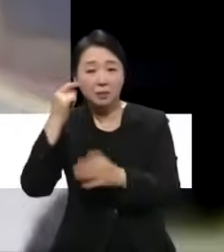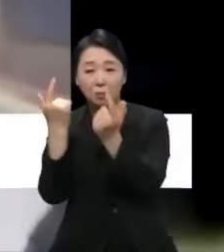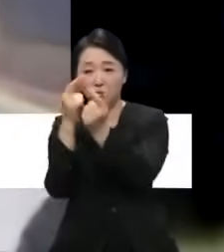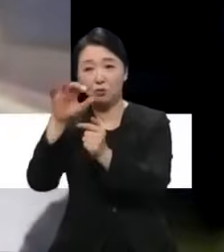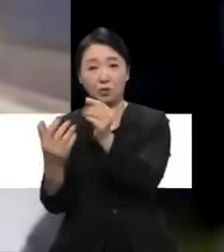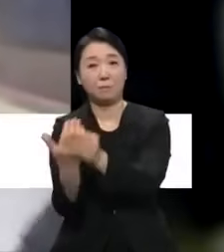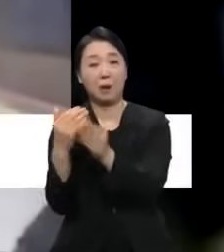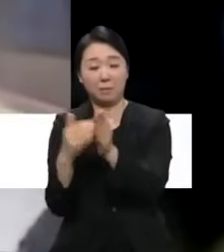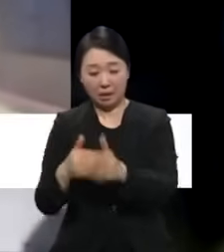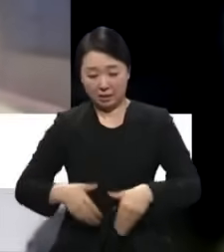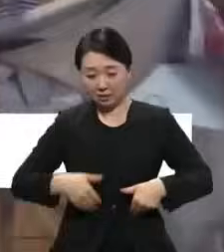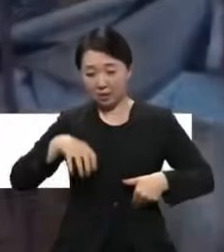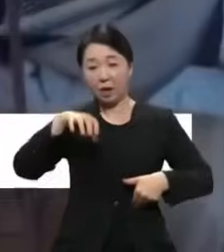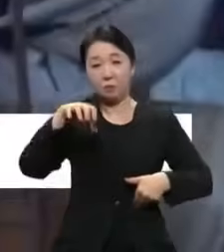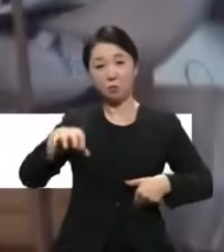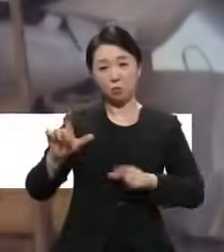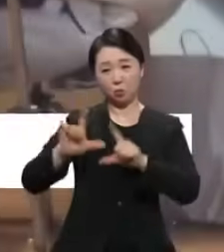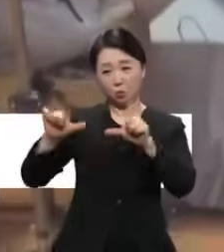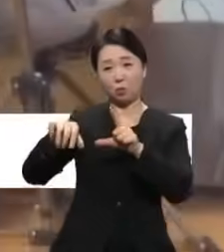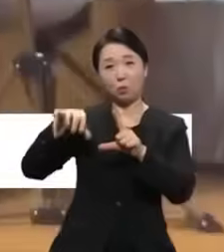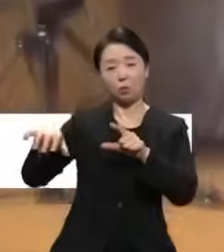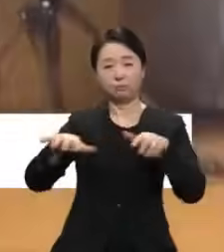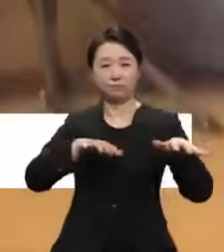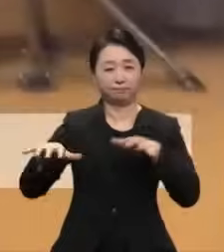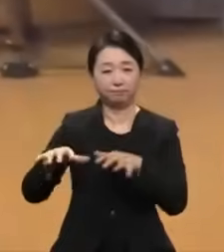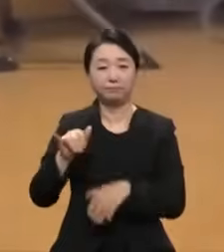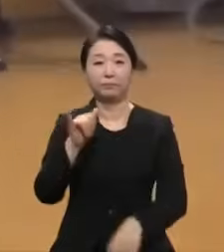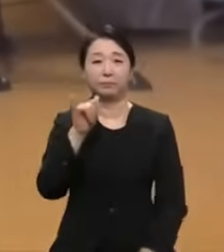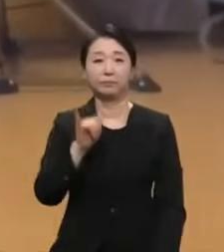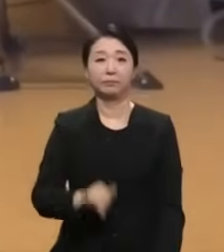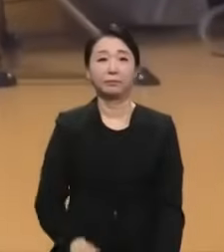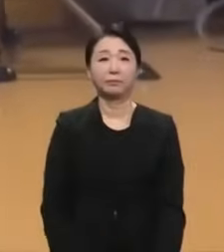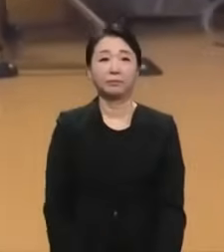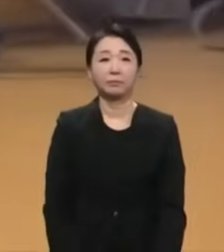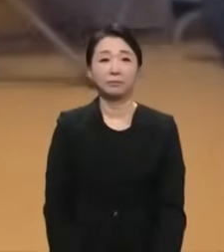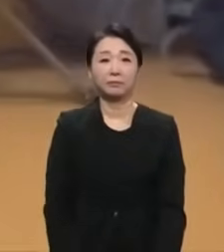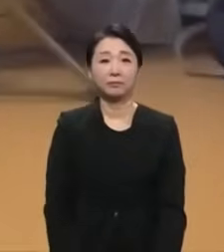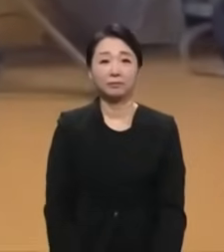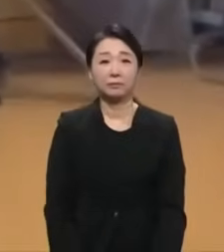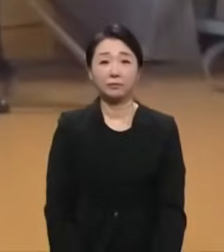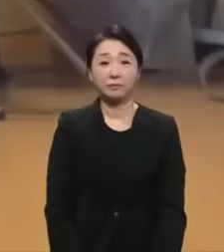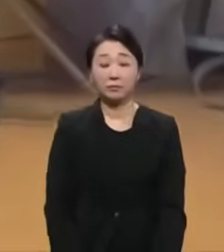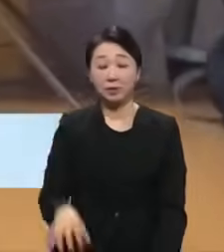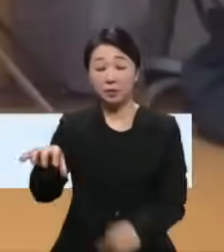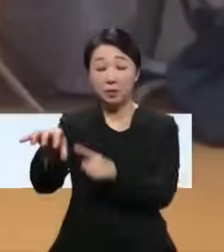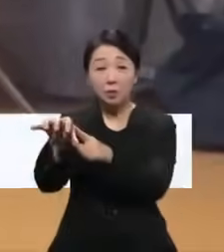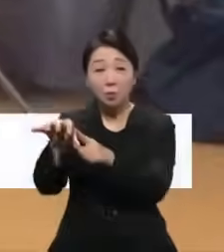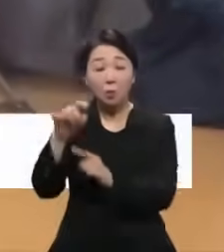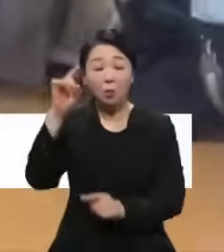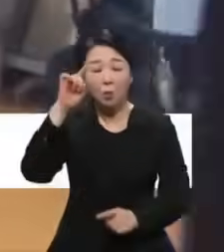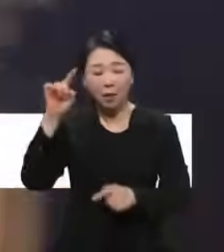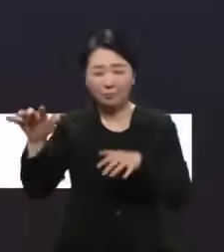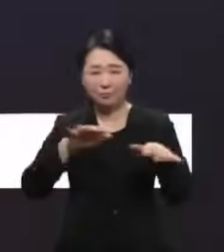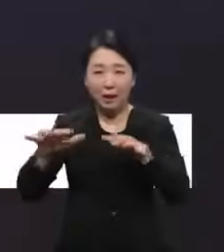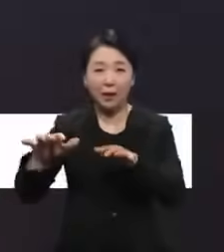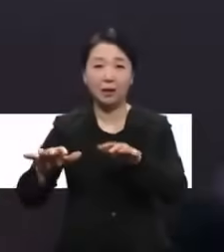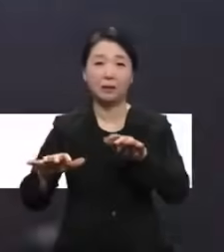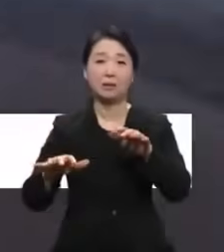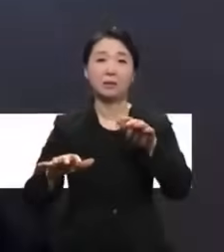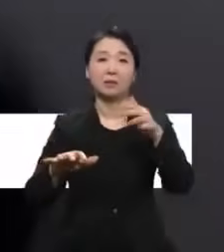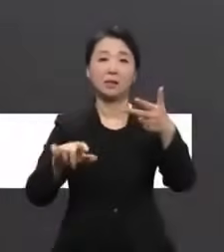일본 남쪽인 수도 도쿄에서도 흔들림이 감지됐습니다. 이시카와현에서는 최대 진도 7의